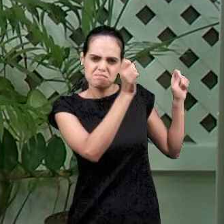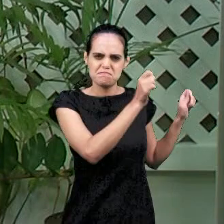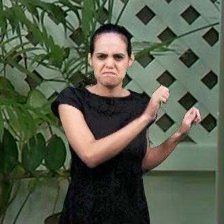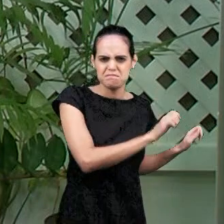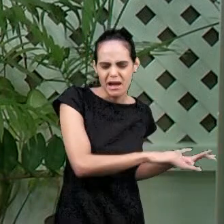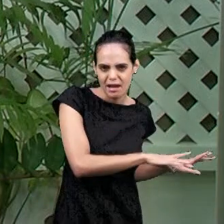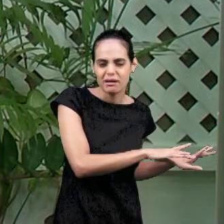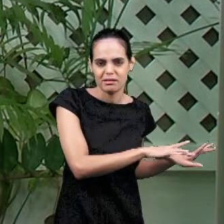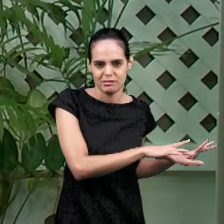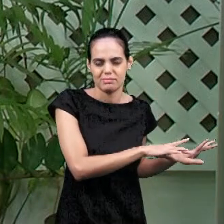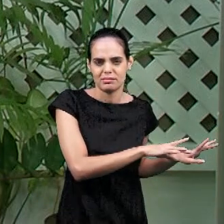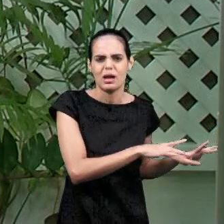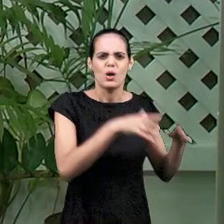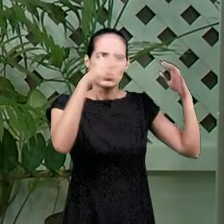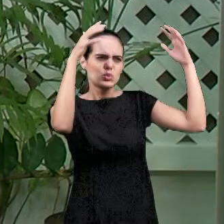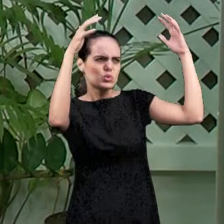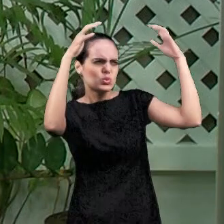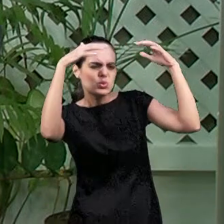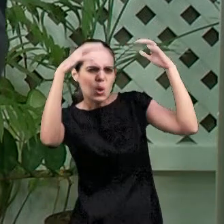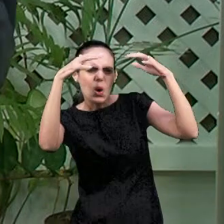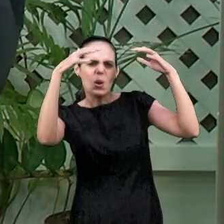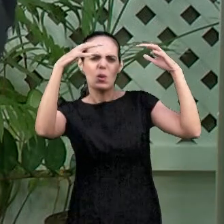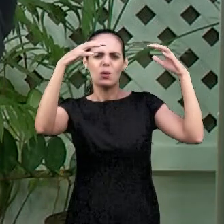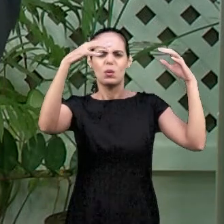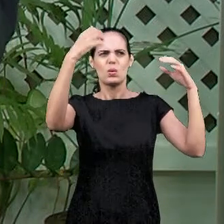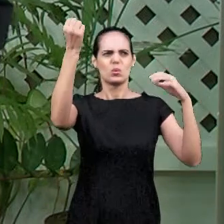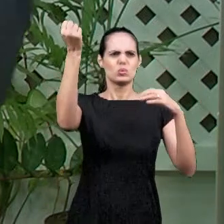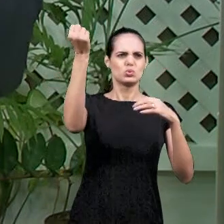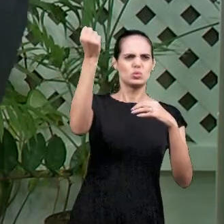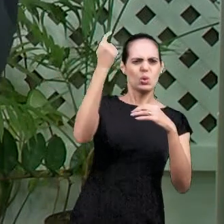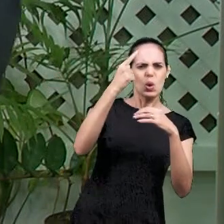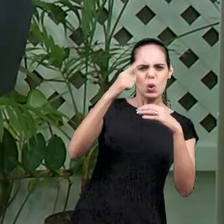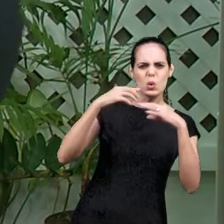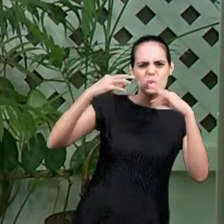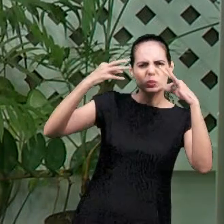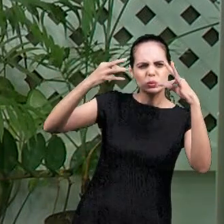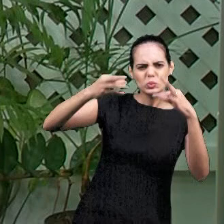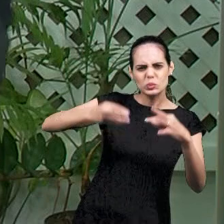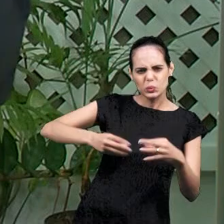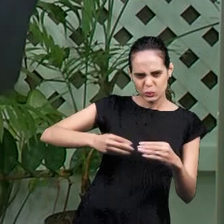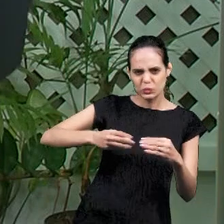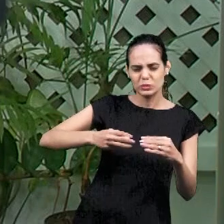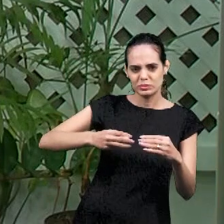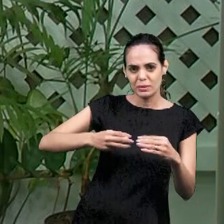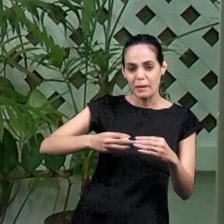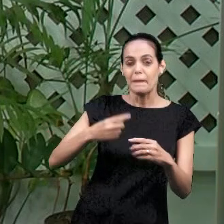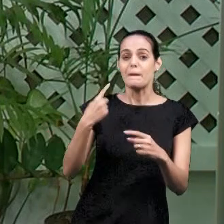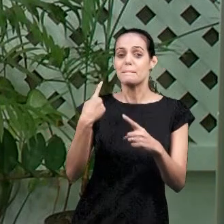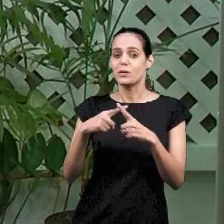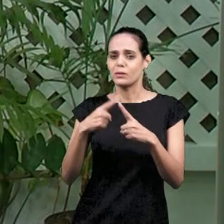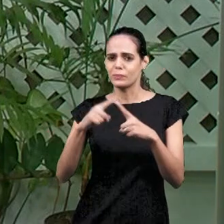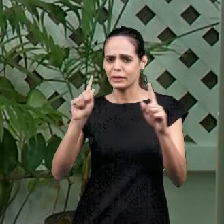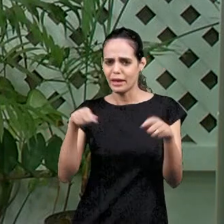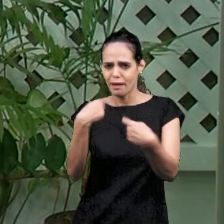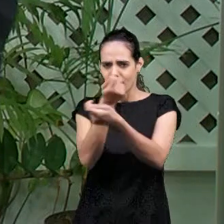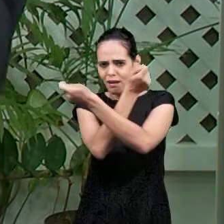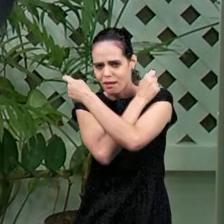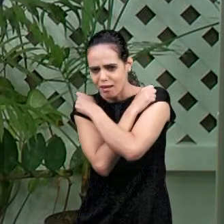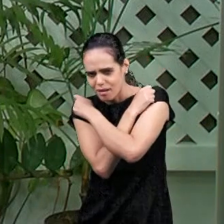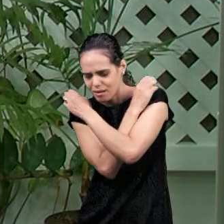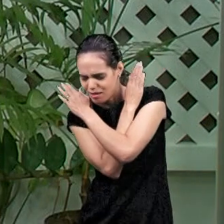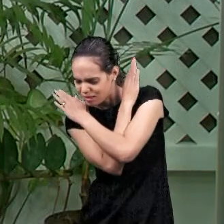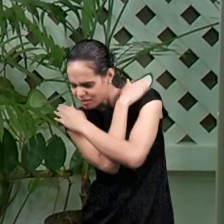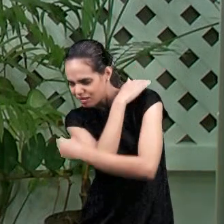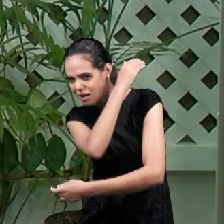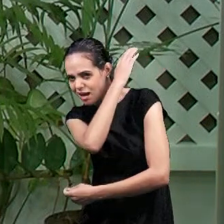péché. C'était sa vie. Le soleil, la pluie, tout était là. Cette couverture était tout pour lui. C'est l'homme qui